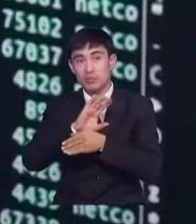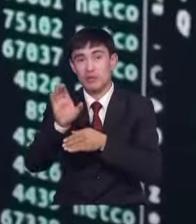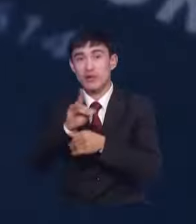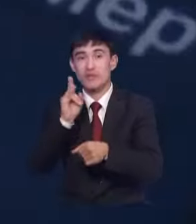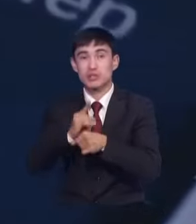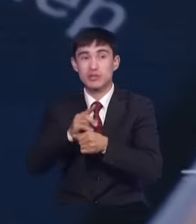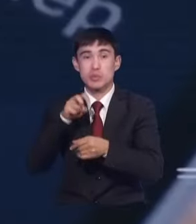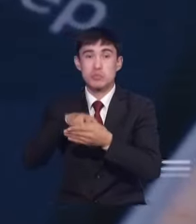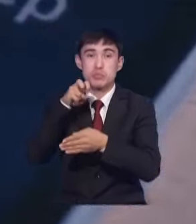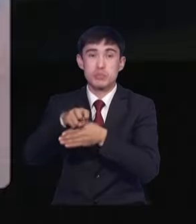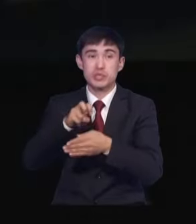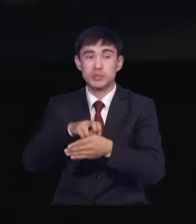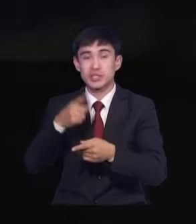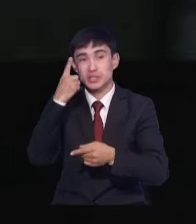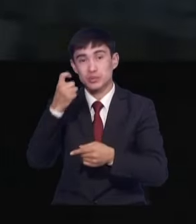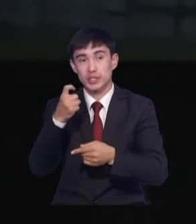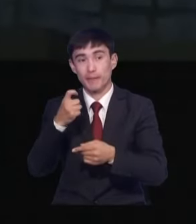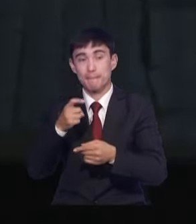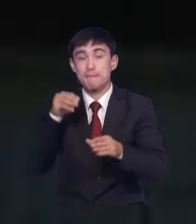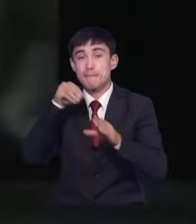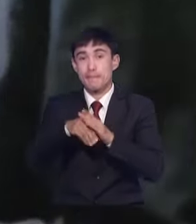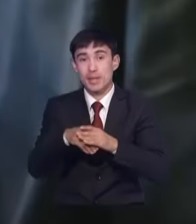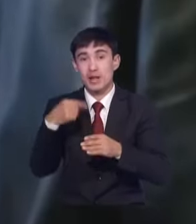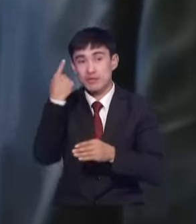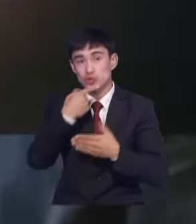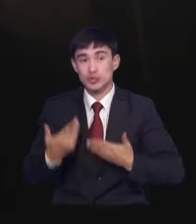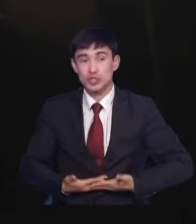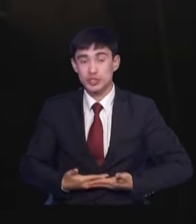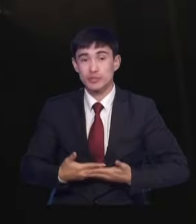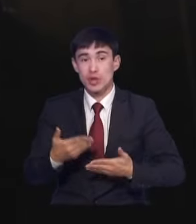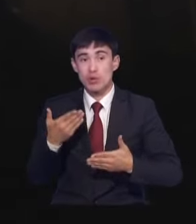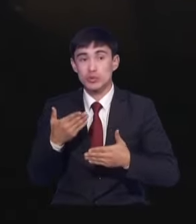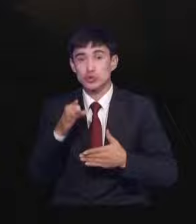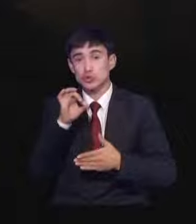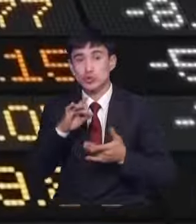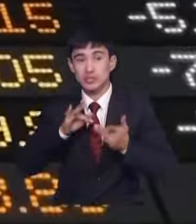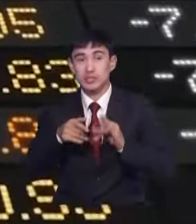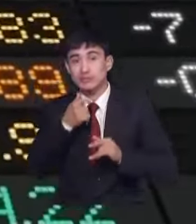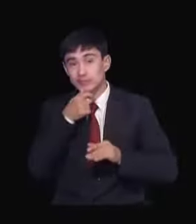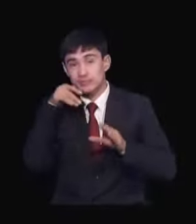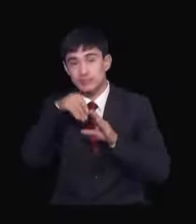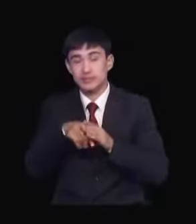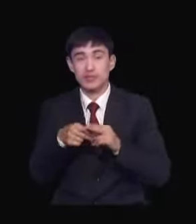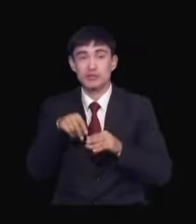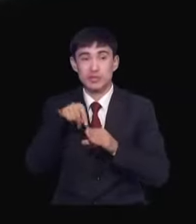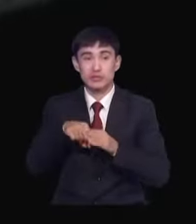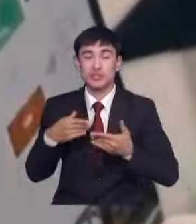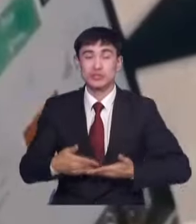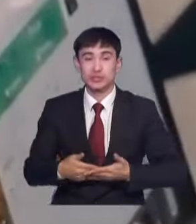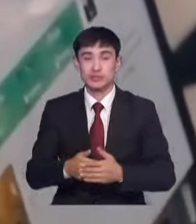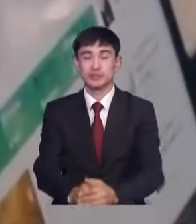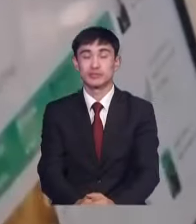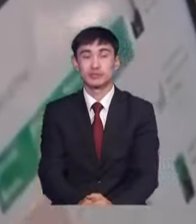фальшивые письма или сообщения или внедряя в личную жизнь жертв помощью социальных сетей резюмировать участники